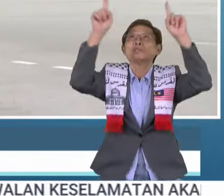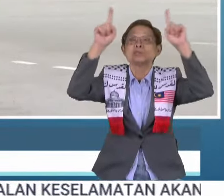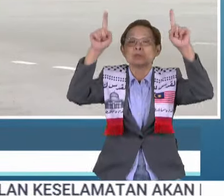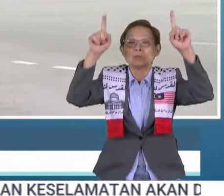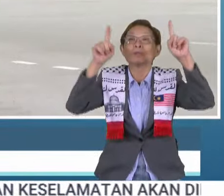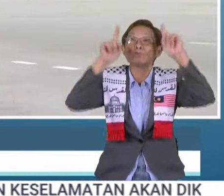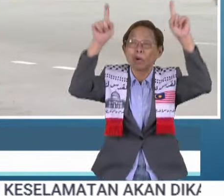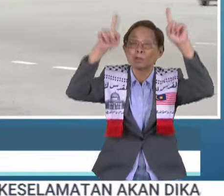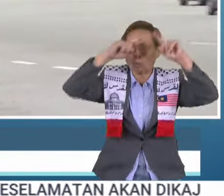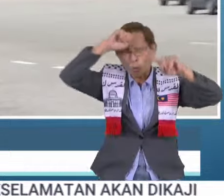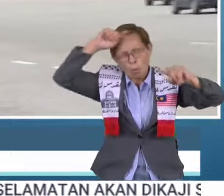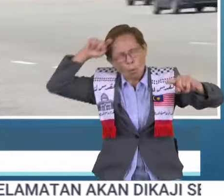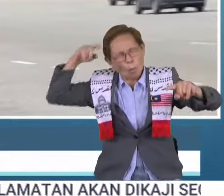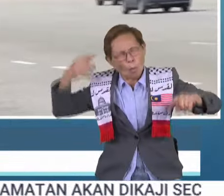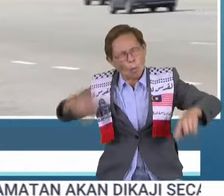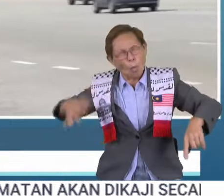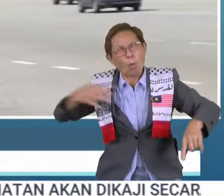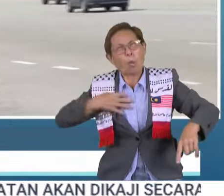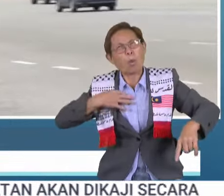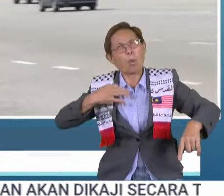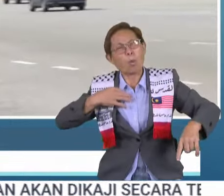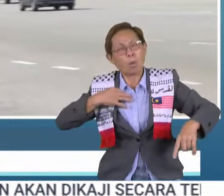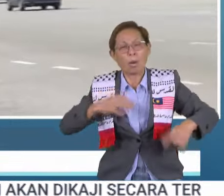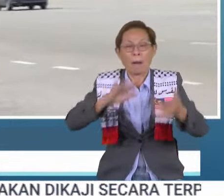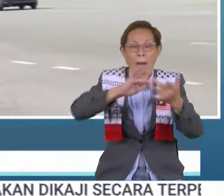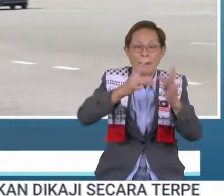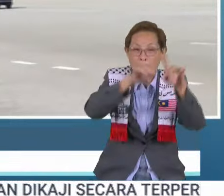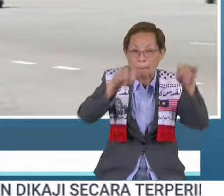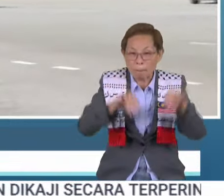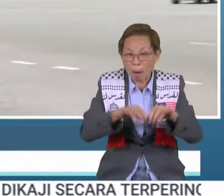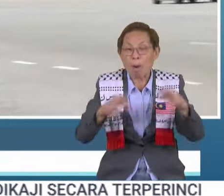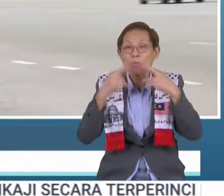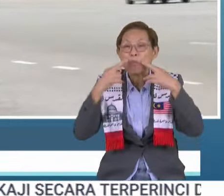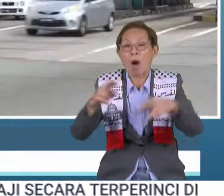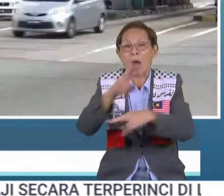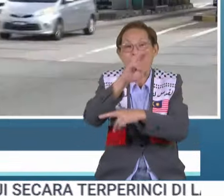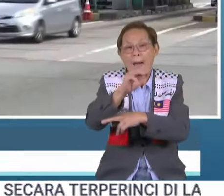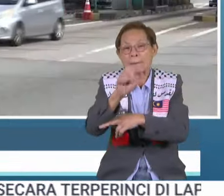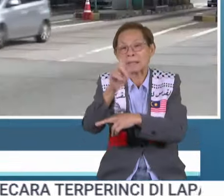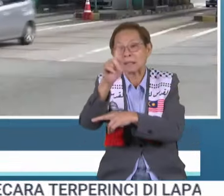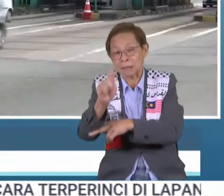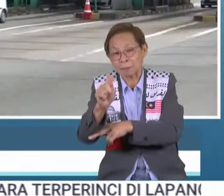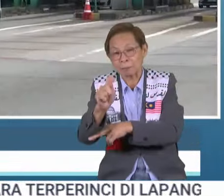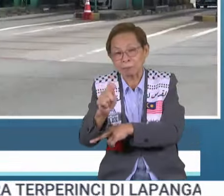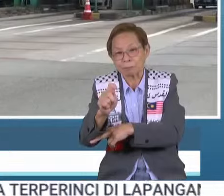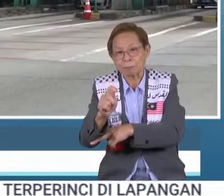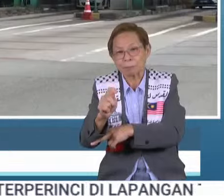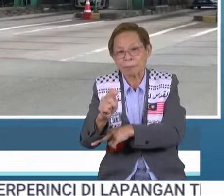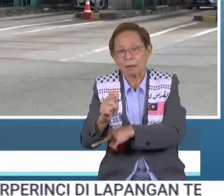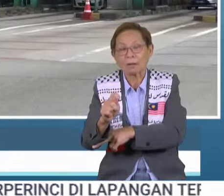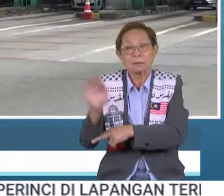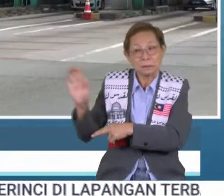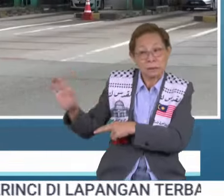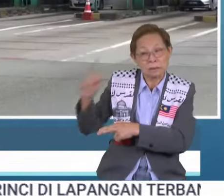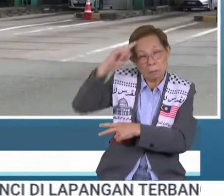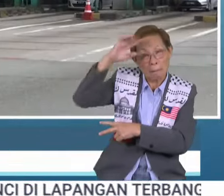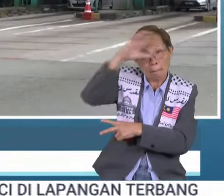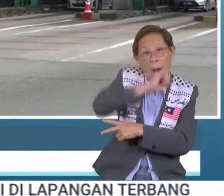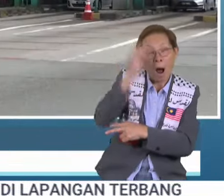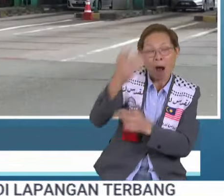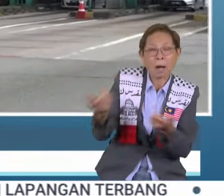masih lagi panas. Bagaimanapun menurut portal rasmi Jabatan Meteorologi Met Malaysia, pihaknya menjangkakan